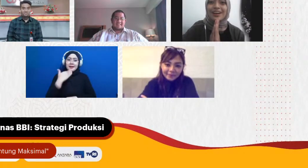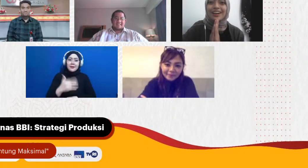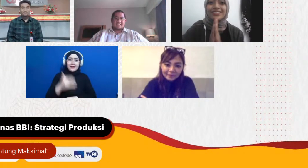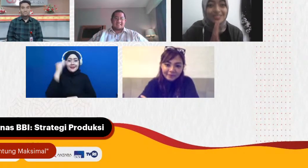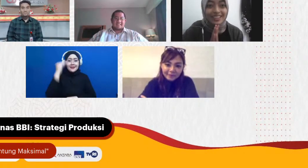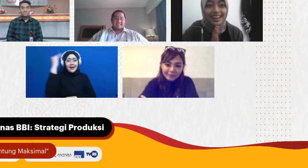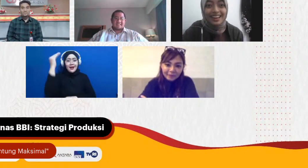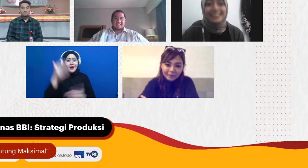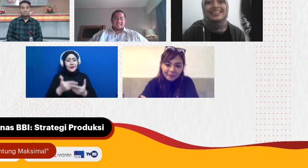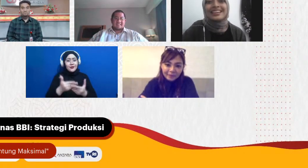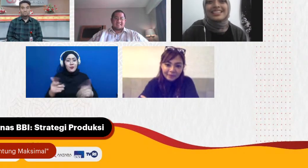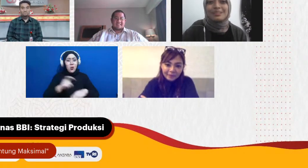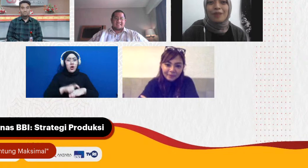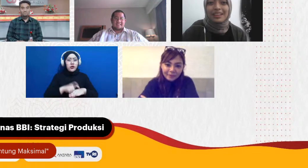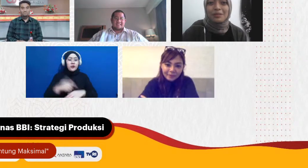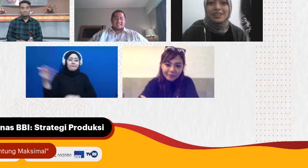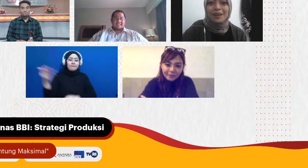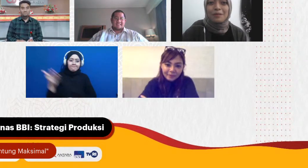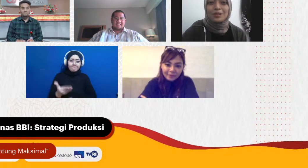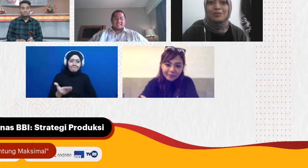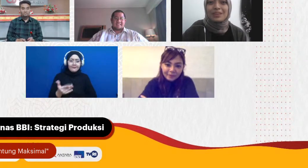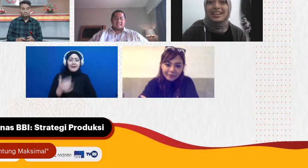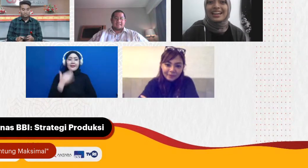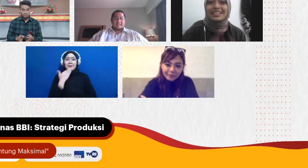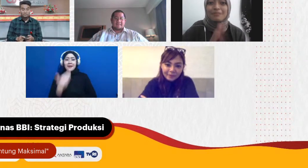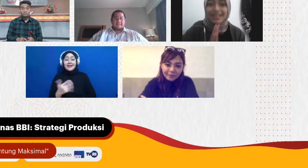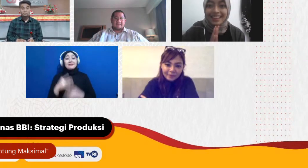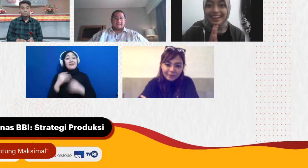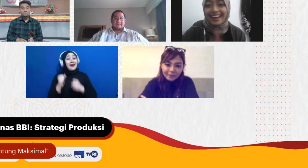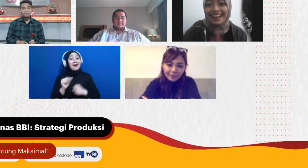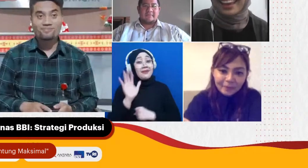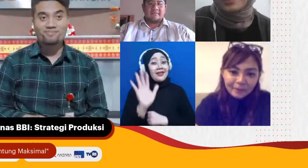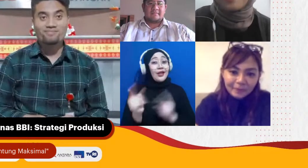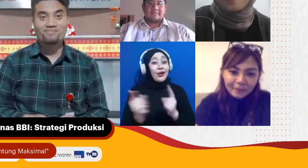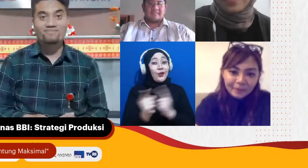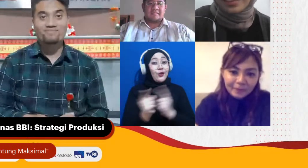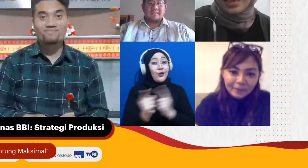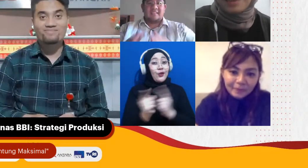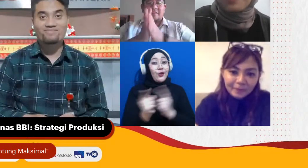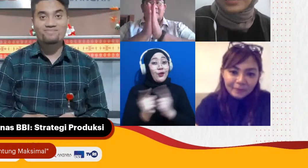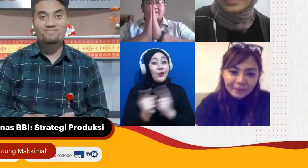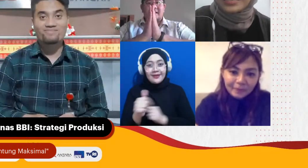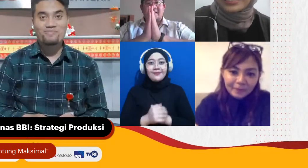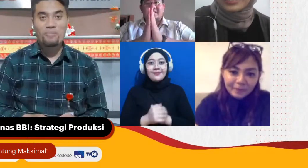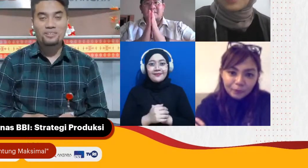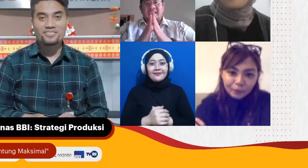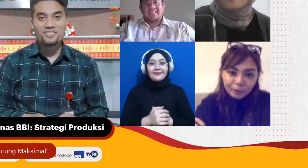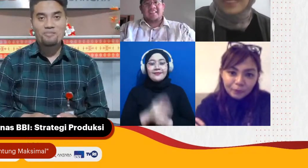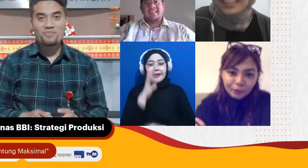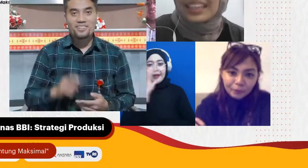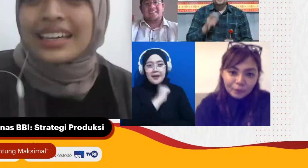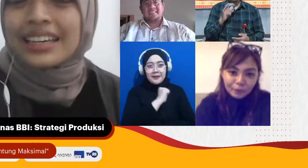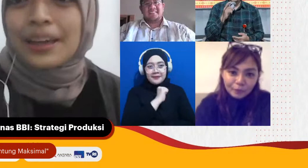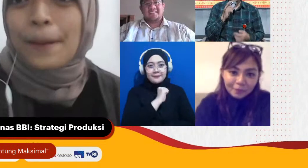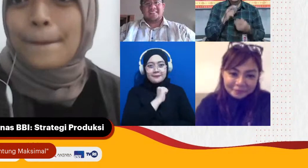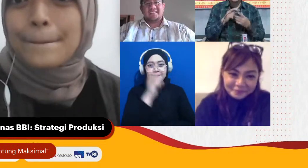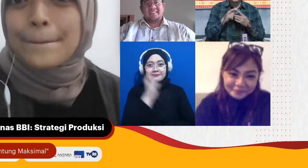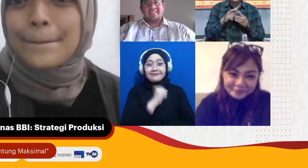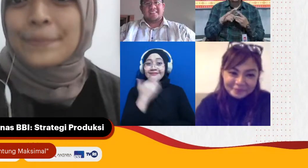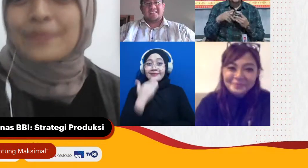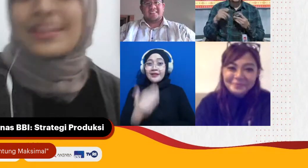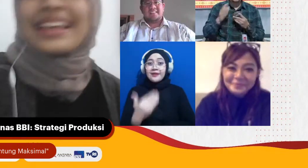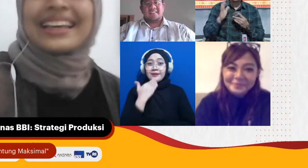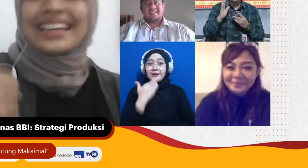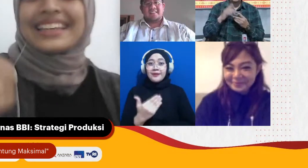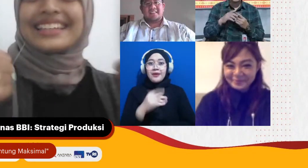sudah meluangkan waktunya. Semoga kita bisa berjumpa di lain kesempatan ya kak ya. Amin. Sama-sama, terima kasih. Terima kasih